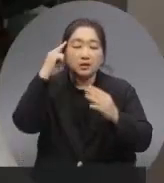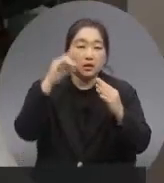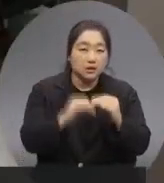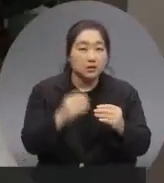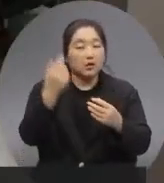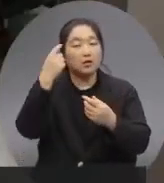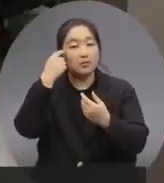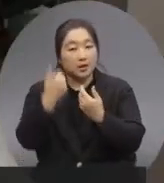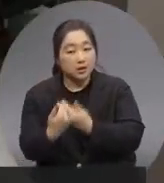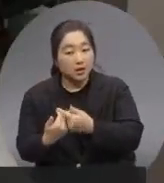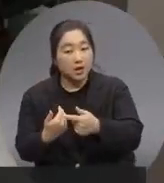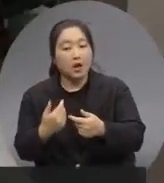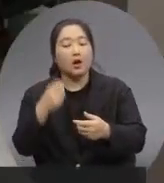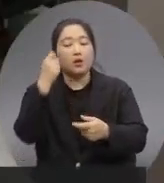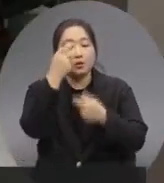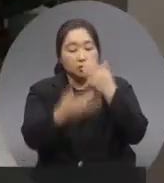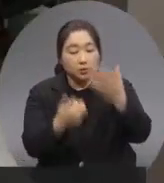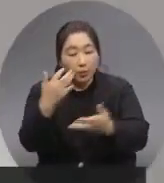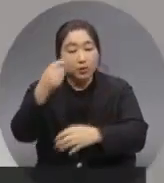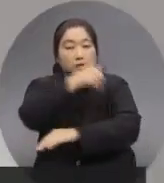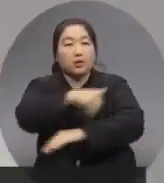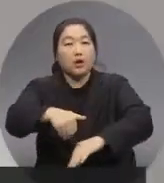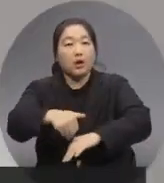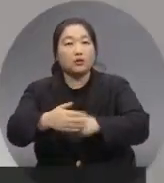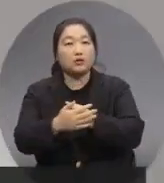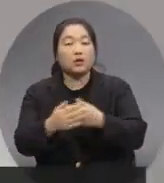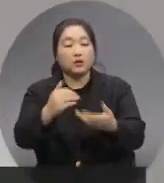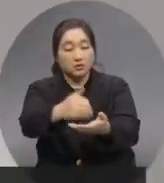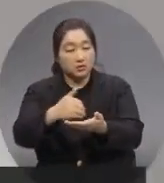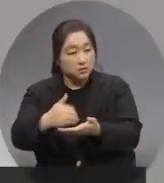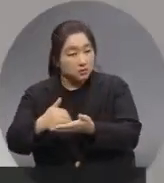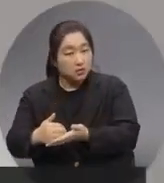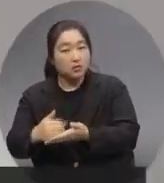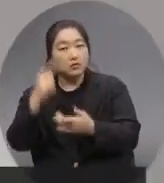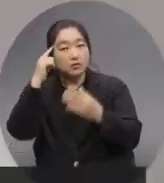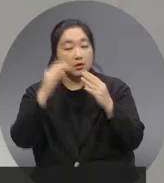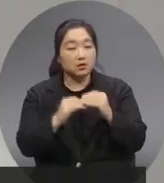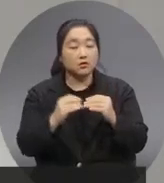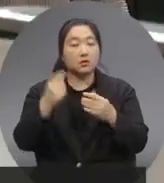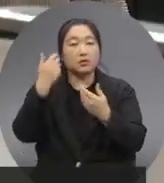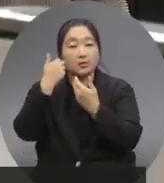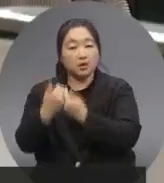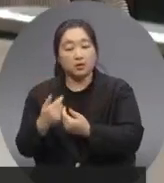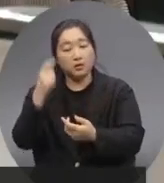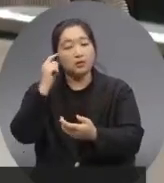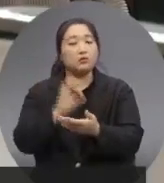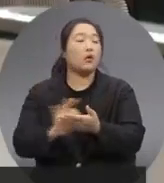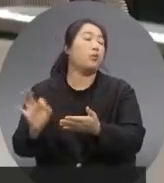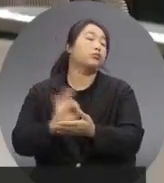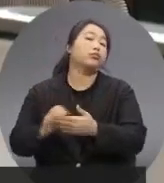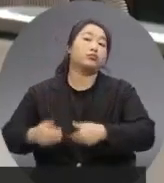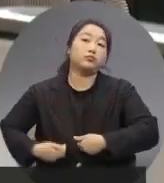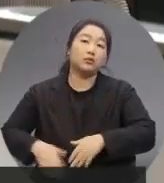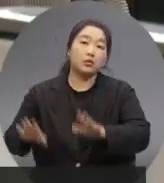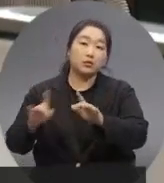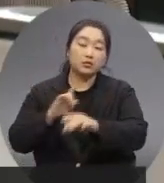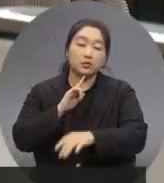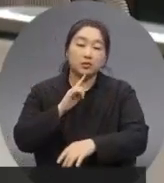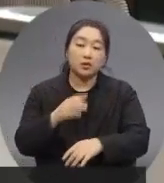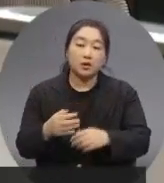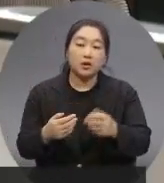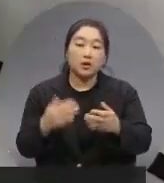비율은 여론조사 결과로 제출할 계획이어서 의견 수렴에선 찬반 비율을 신경 쓸 필요가 없었다며